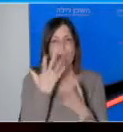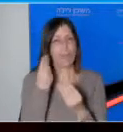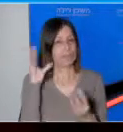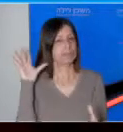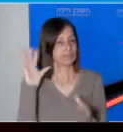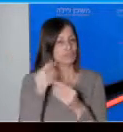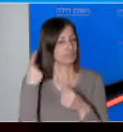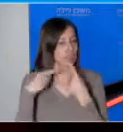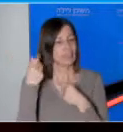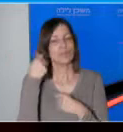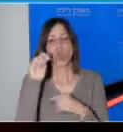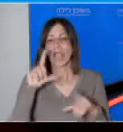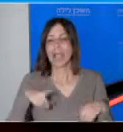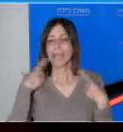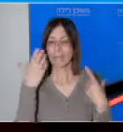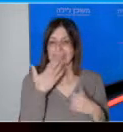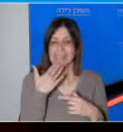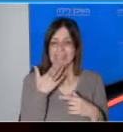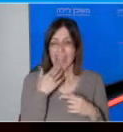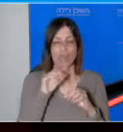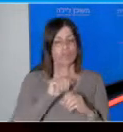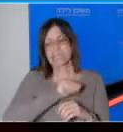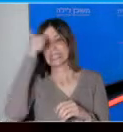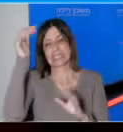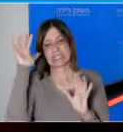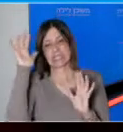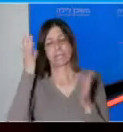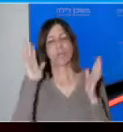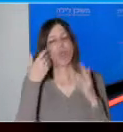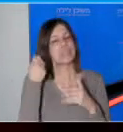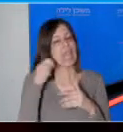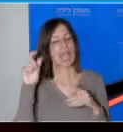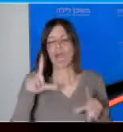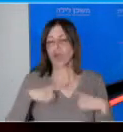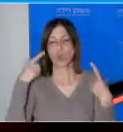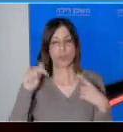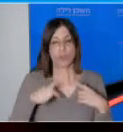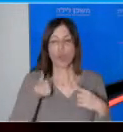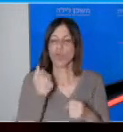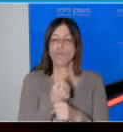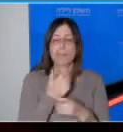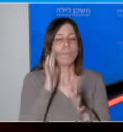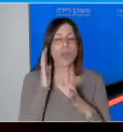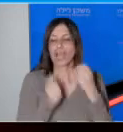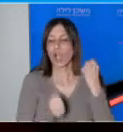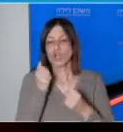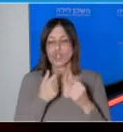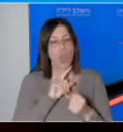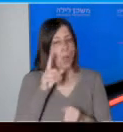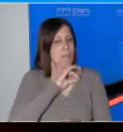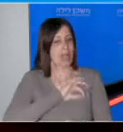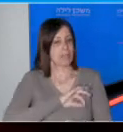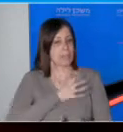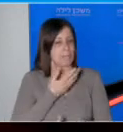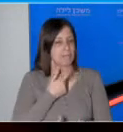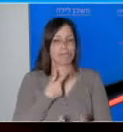ארוכות. יוקר המחיה בישראל שובר שיאים. נורא יקר לחיות כאן. אנחנו עובדים מאוד קשה, אנחנו לא מרוויחים מספיק,